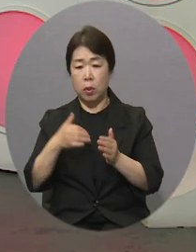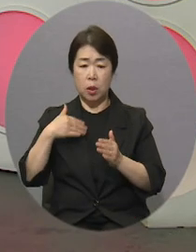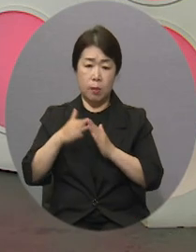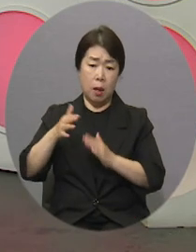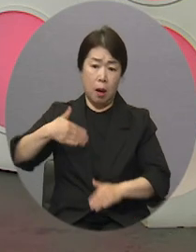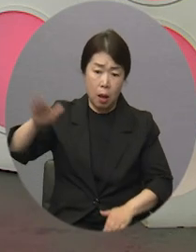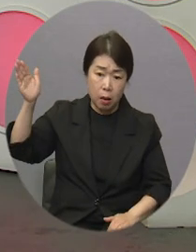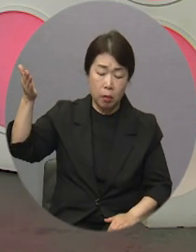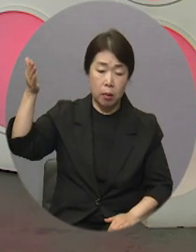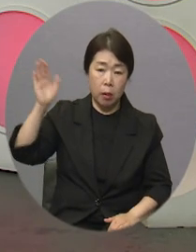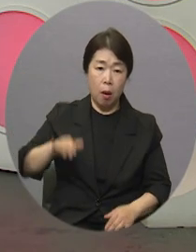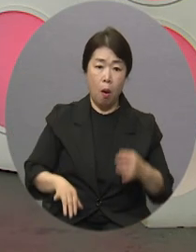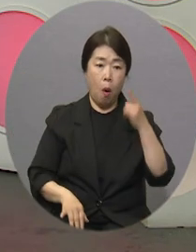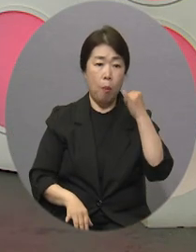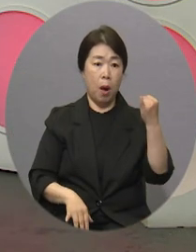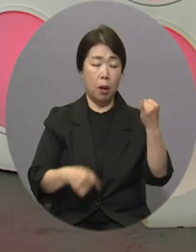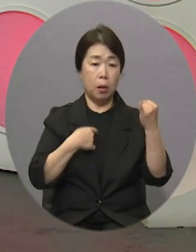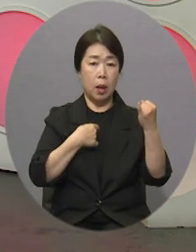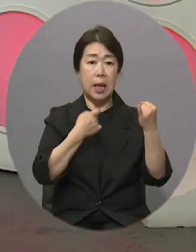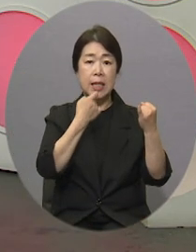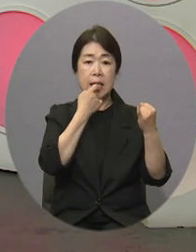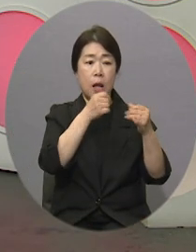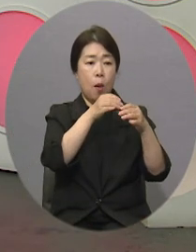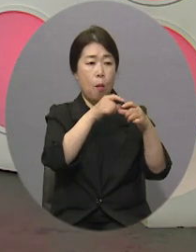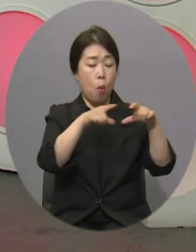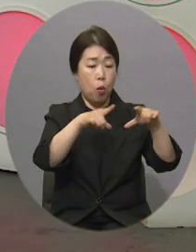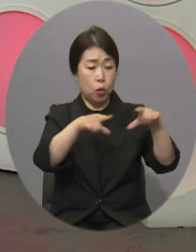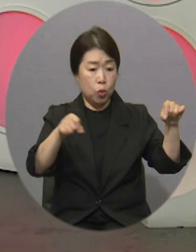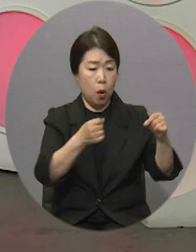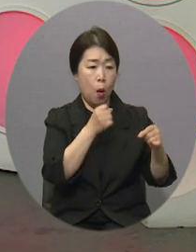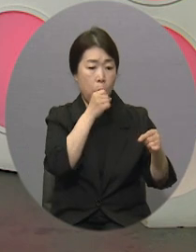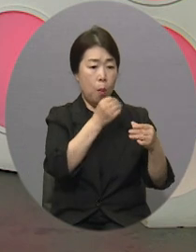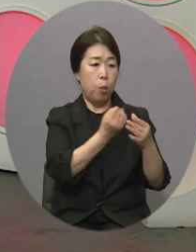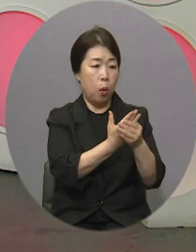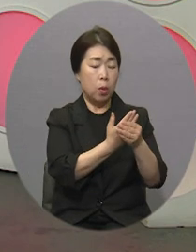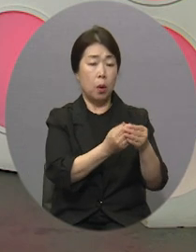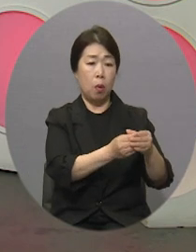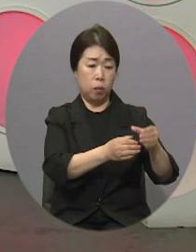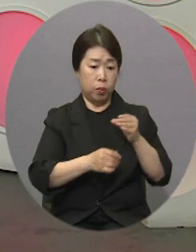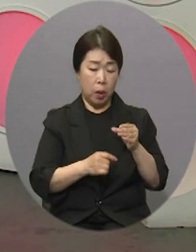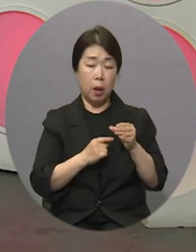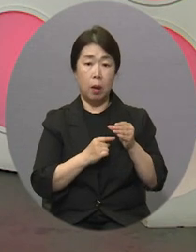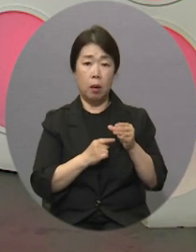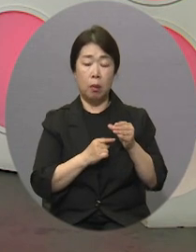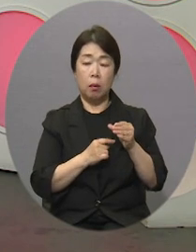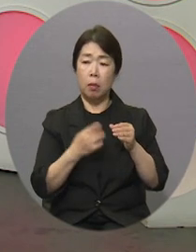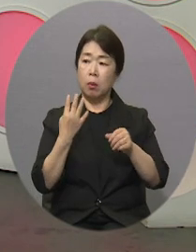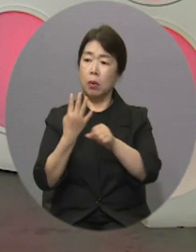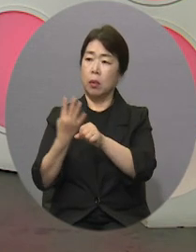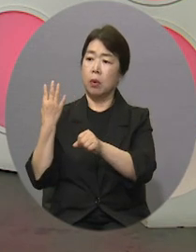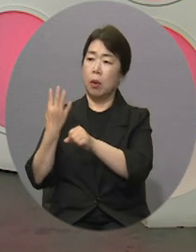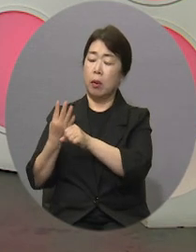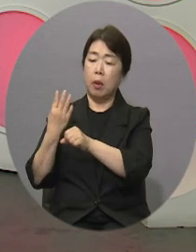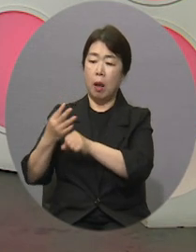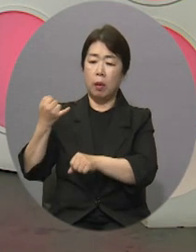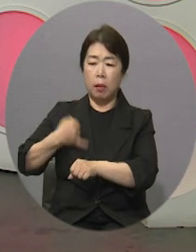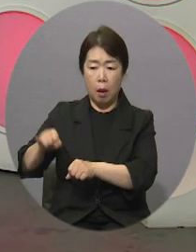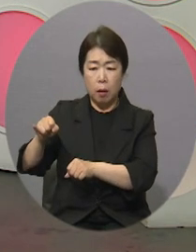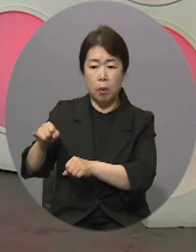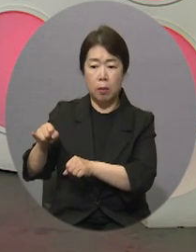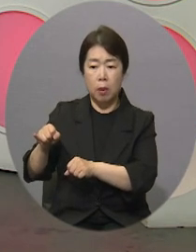제게 하얀 봉투를 내밀었습니다. 4년 전 딸 아이가 대학 입학할 무렵부터